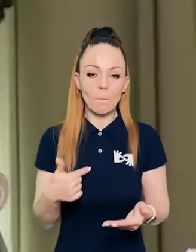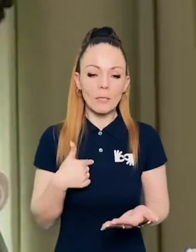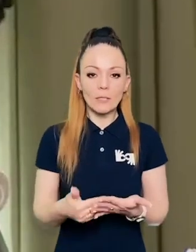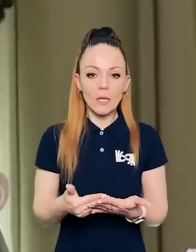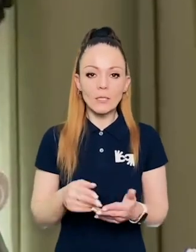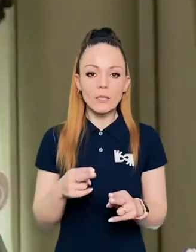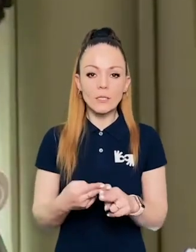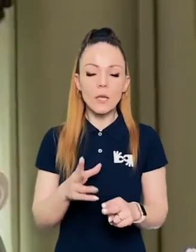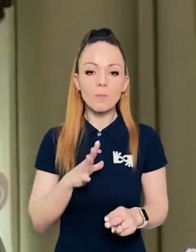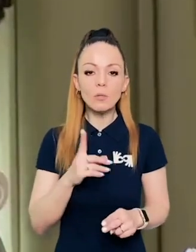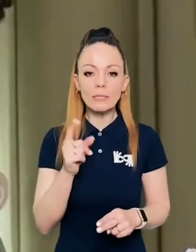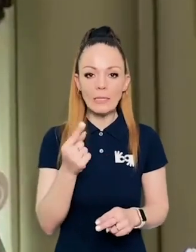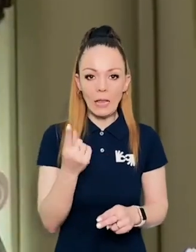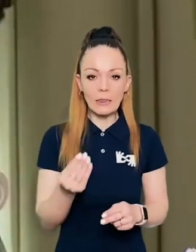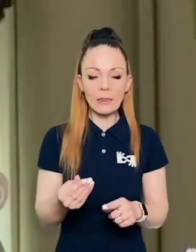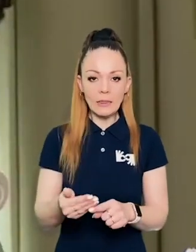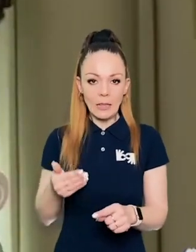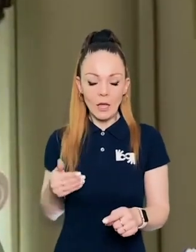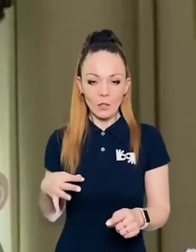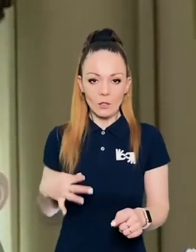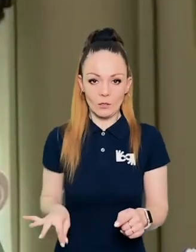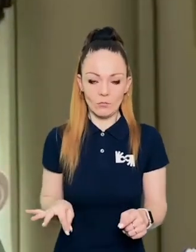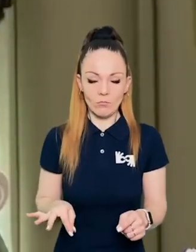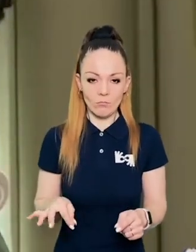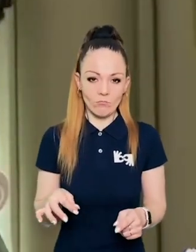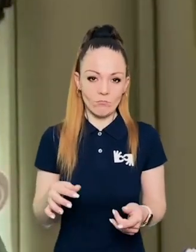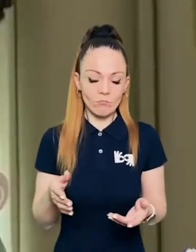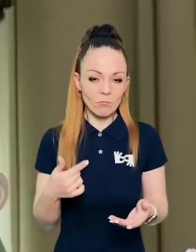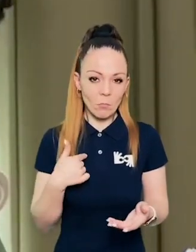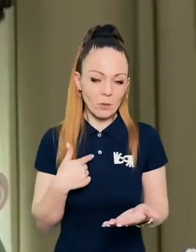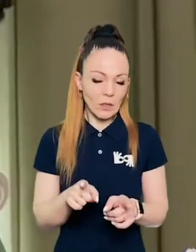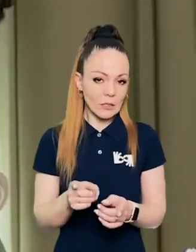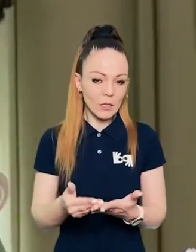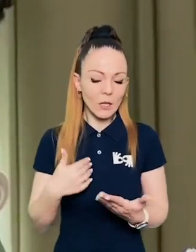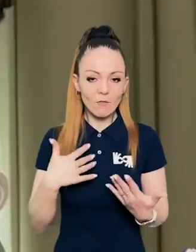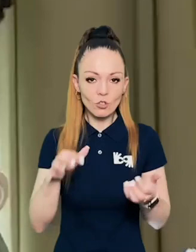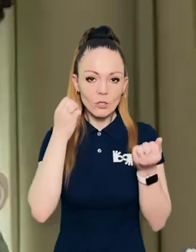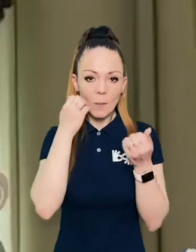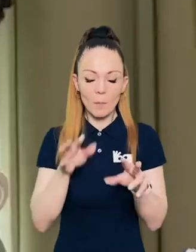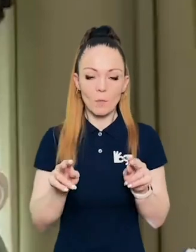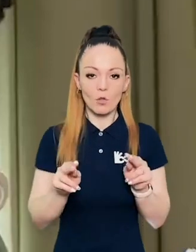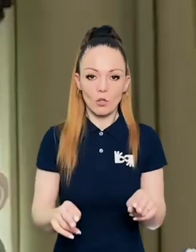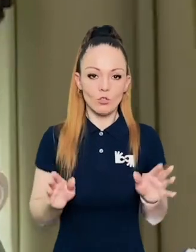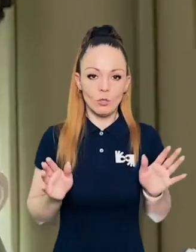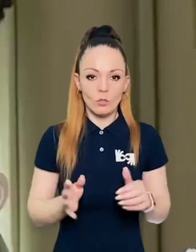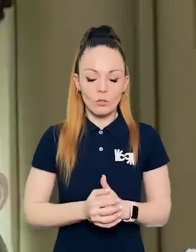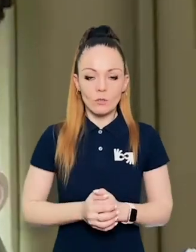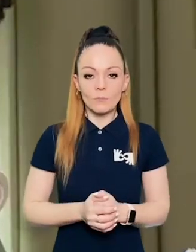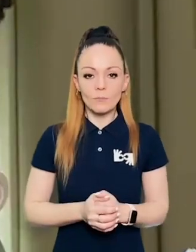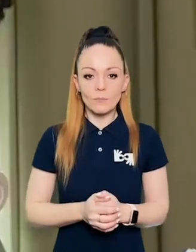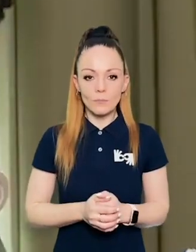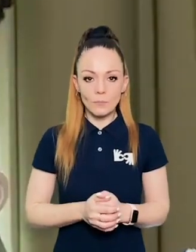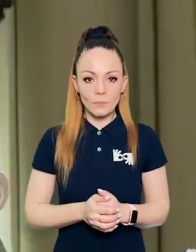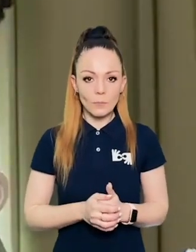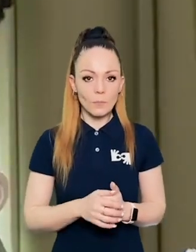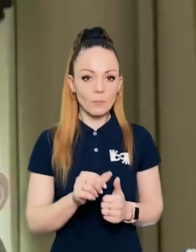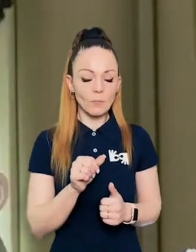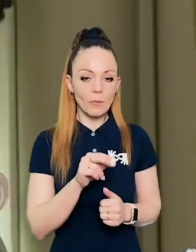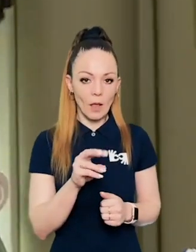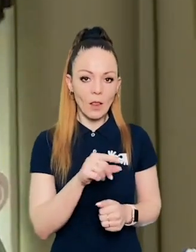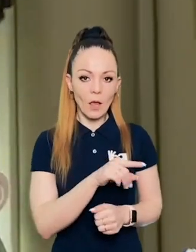була зрозуміла структура, мені здається, це було за день до цього, що мені так здається, не пам'ятаю вже зараз,